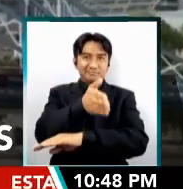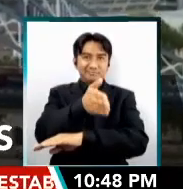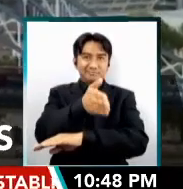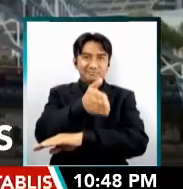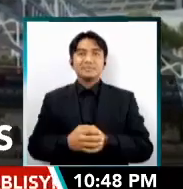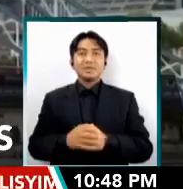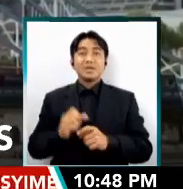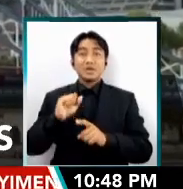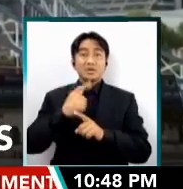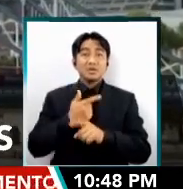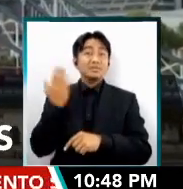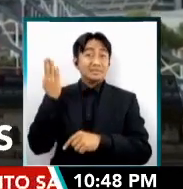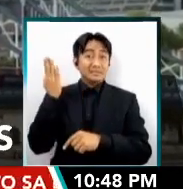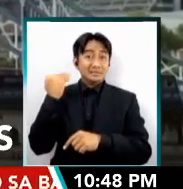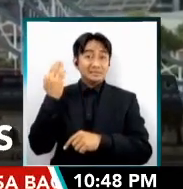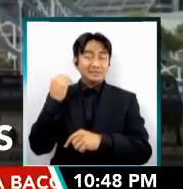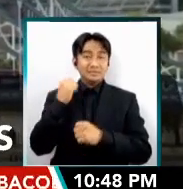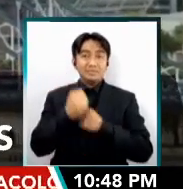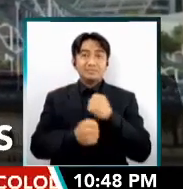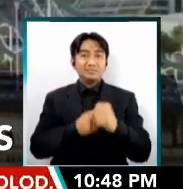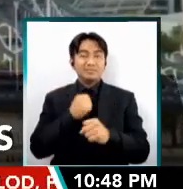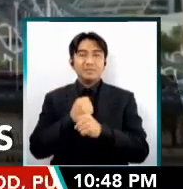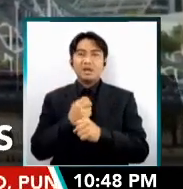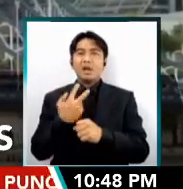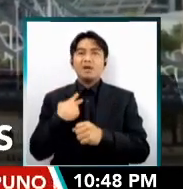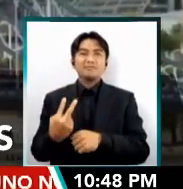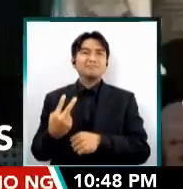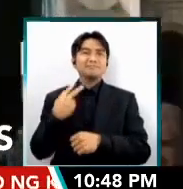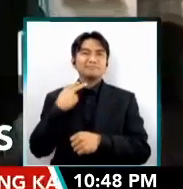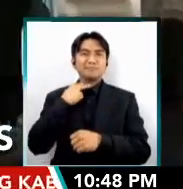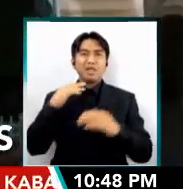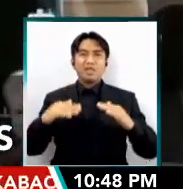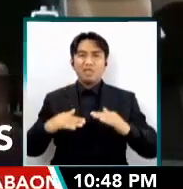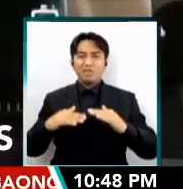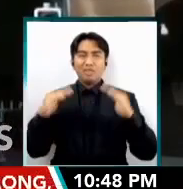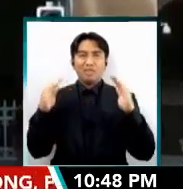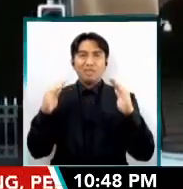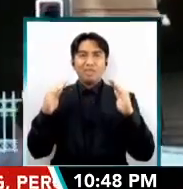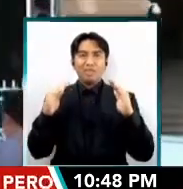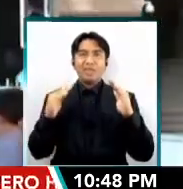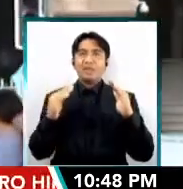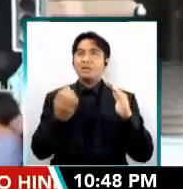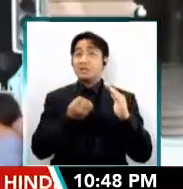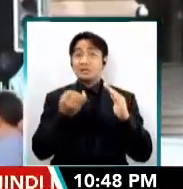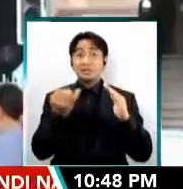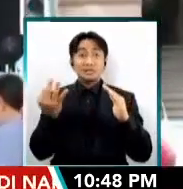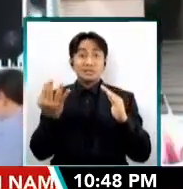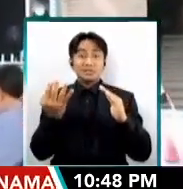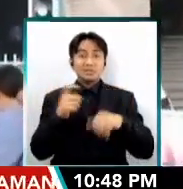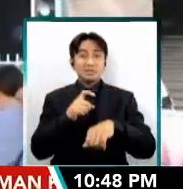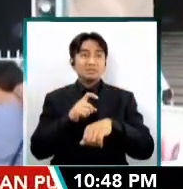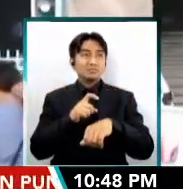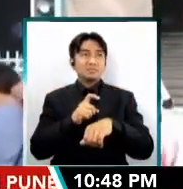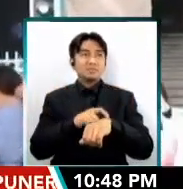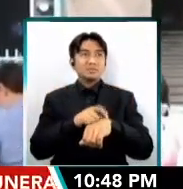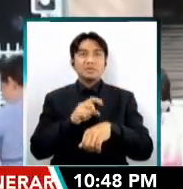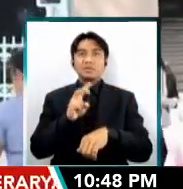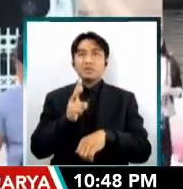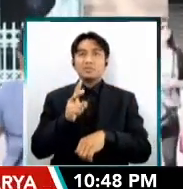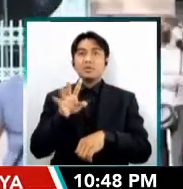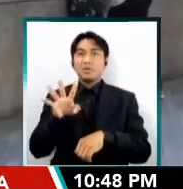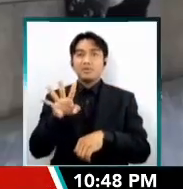nakaraang taon nang ma-stuck din sa pagkakataas ang tulay sa loob ng mahigit 24 na